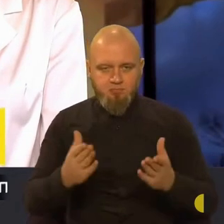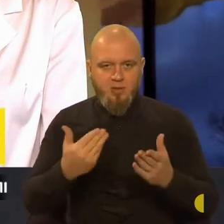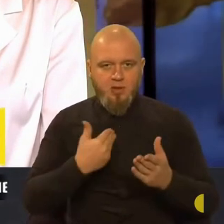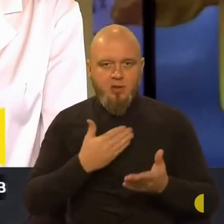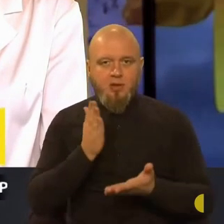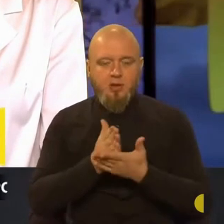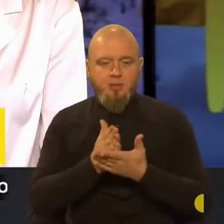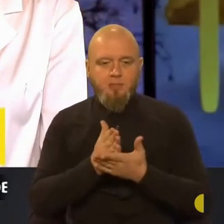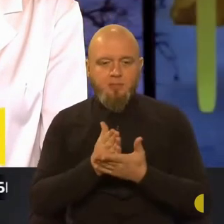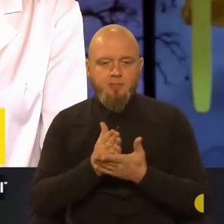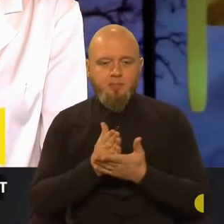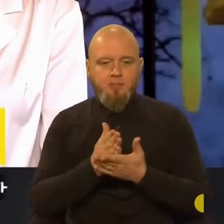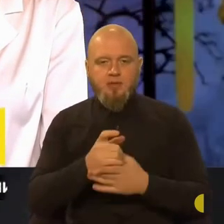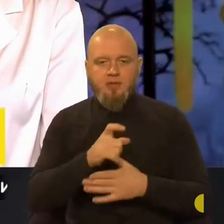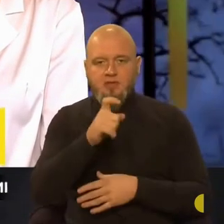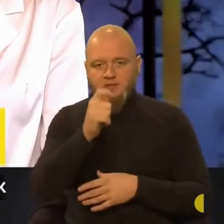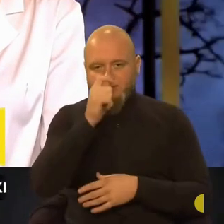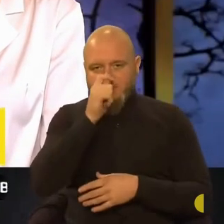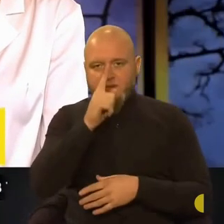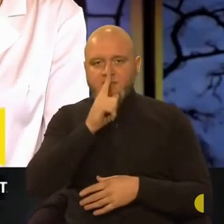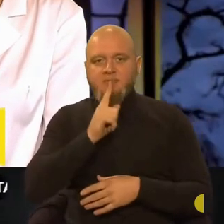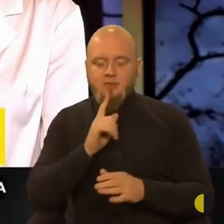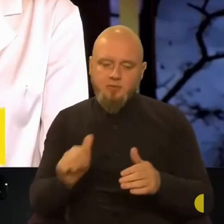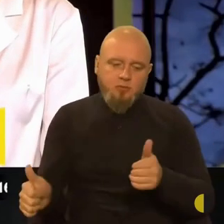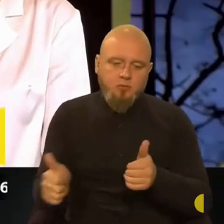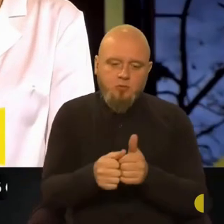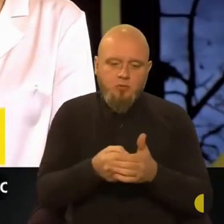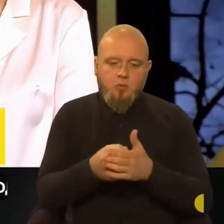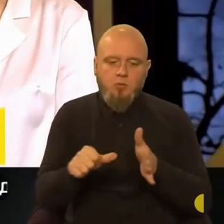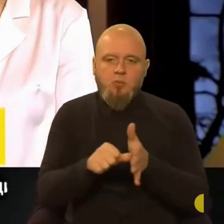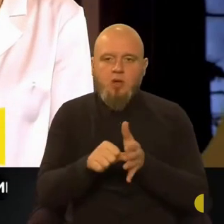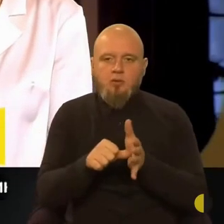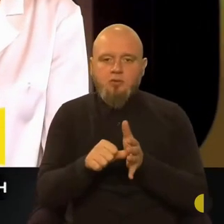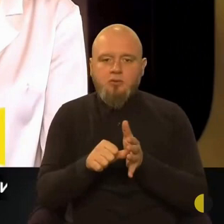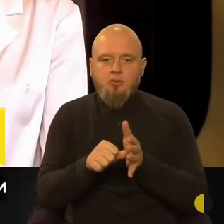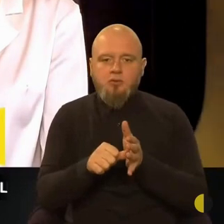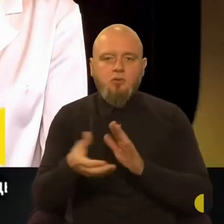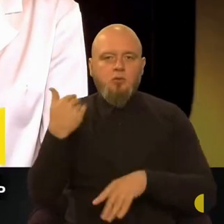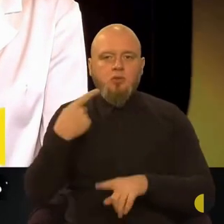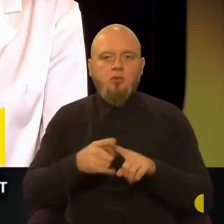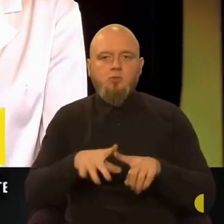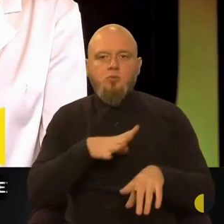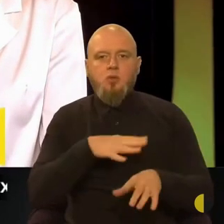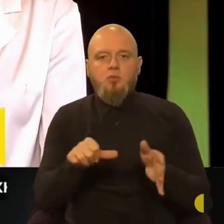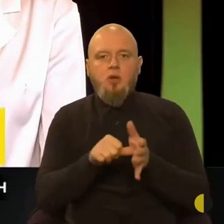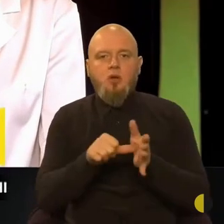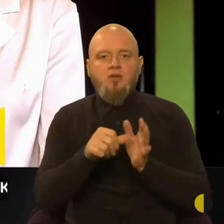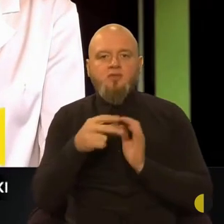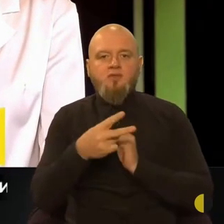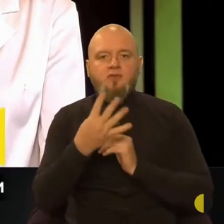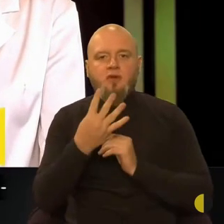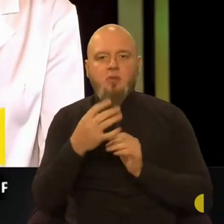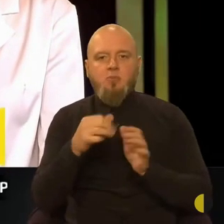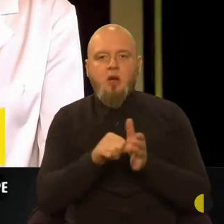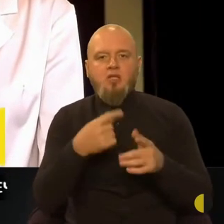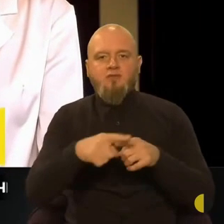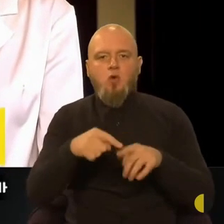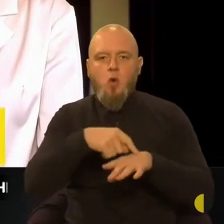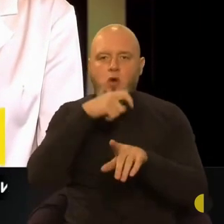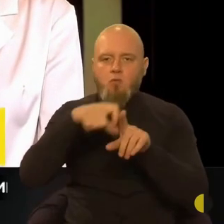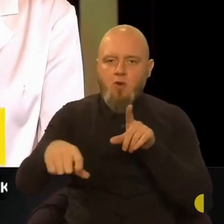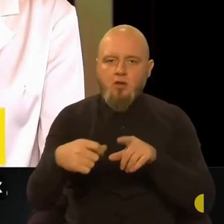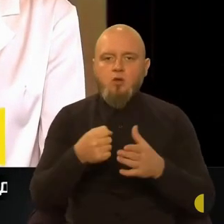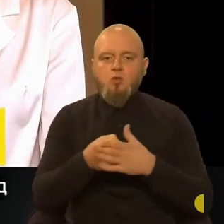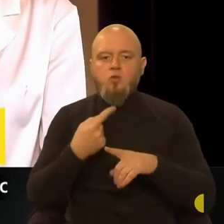Я є з квітня місяця. Долучився до бригади, тоді це була 4-та бригада швидкого реагування,